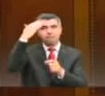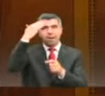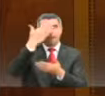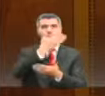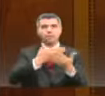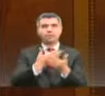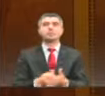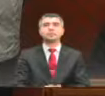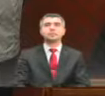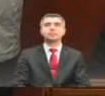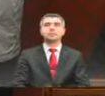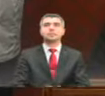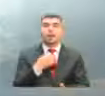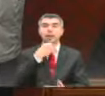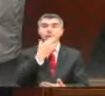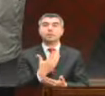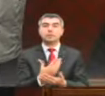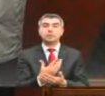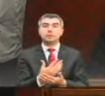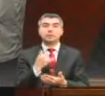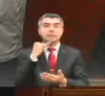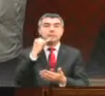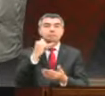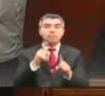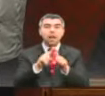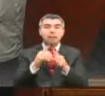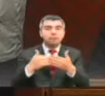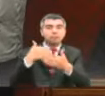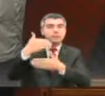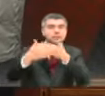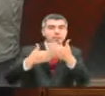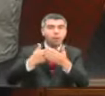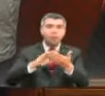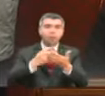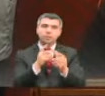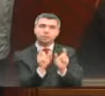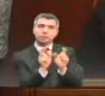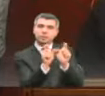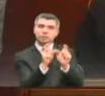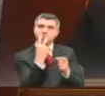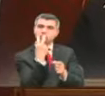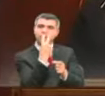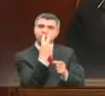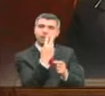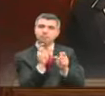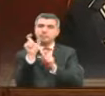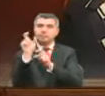يتسم بمتابعة غير مسبوقة من قبل المواطنات